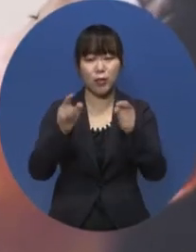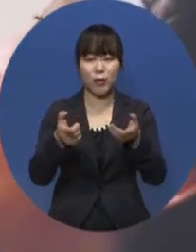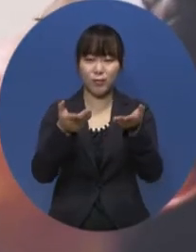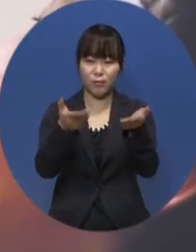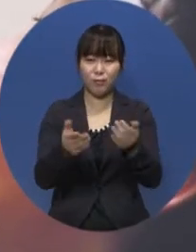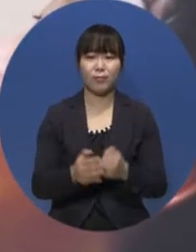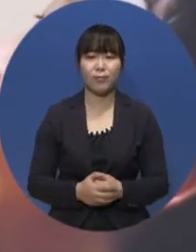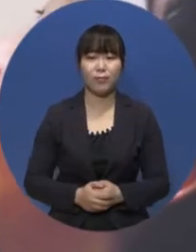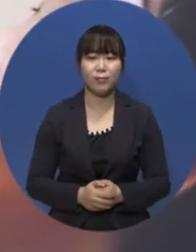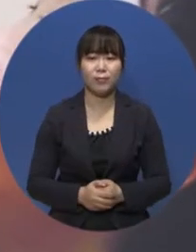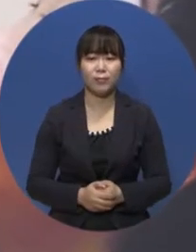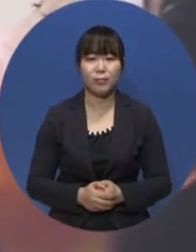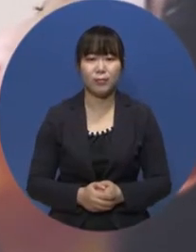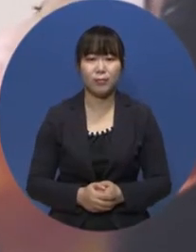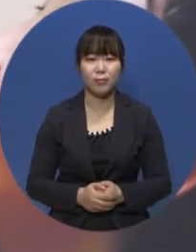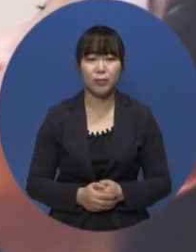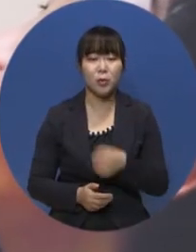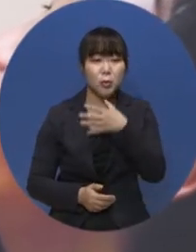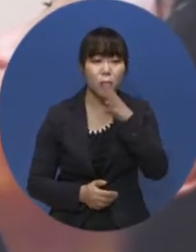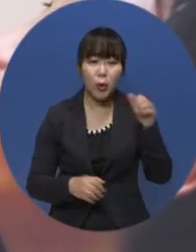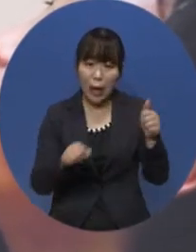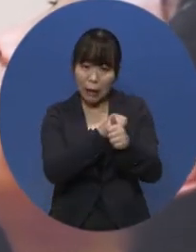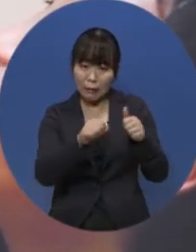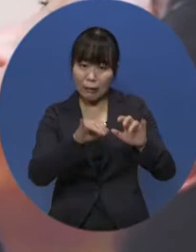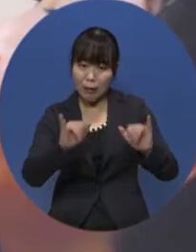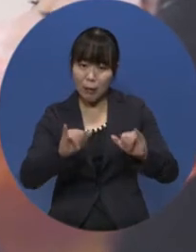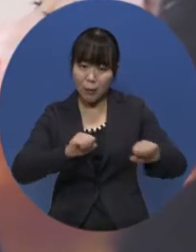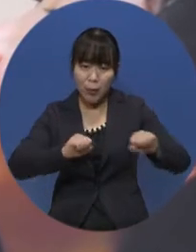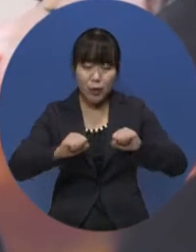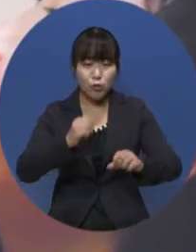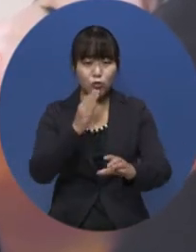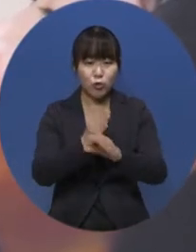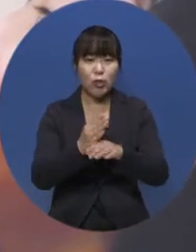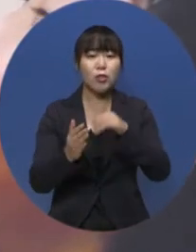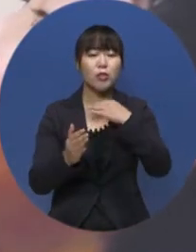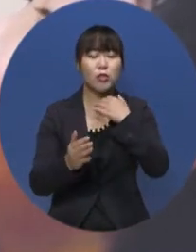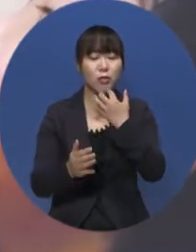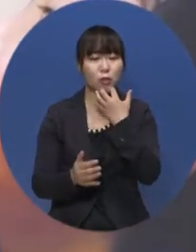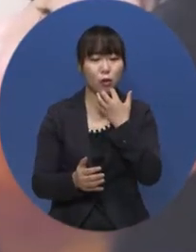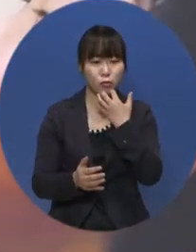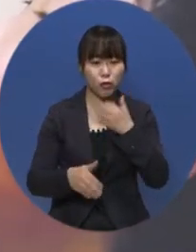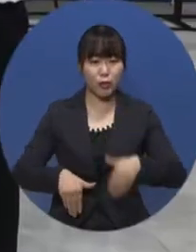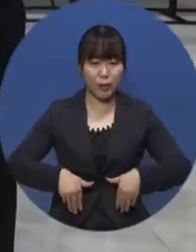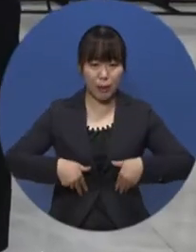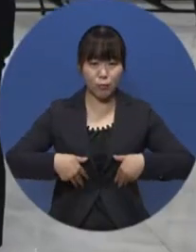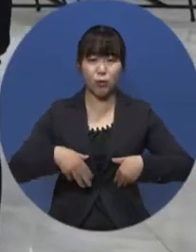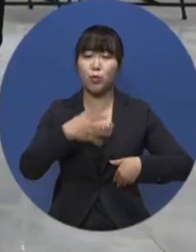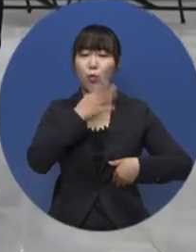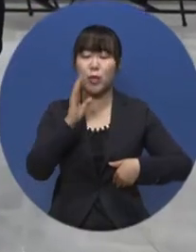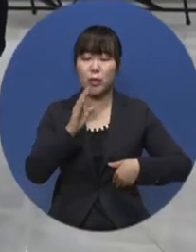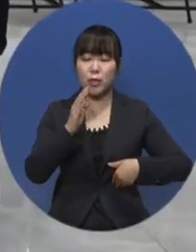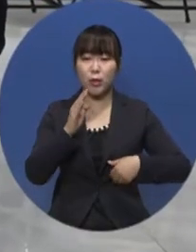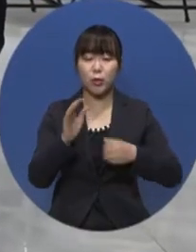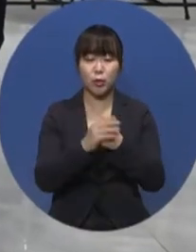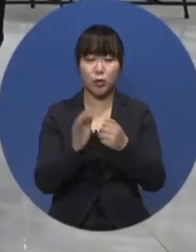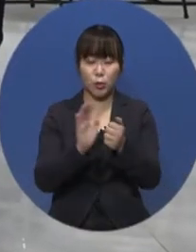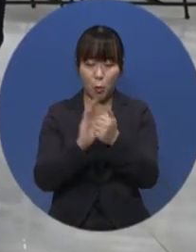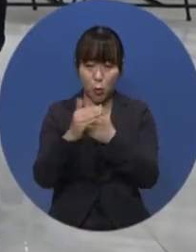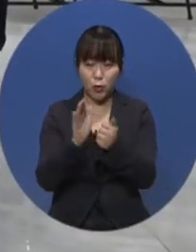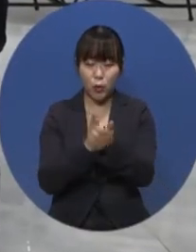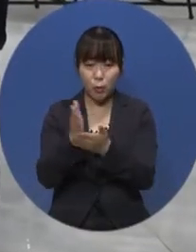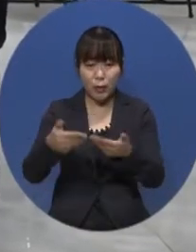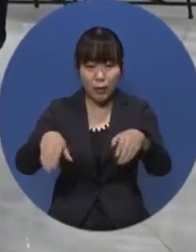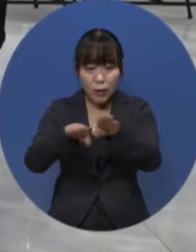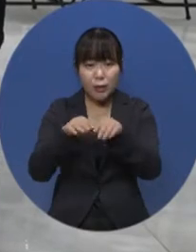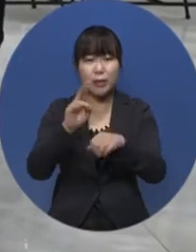마련했습니다. 노인 학대 예방에 나서고 있는 서울 남부 노인보호전문기관은 20년간 노인 학대